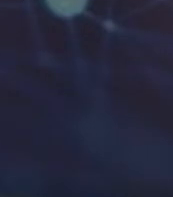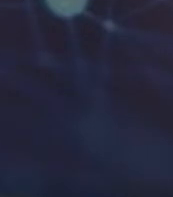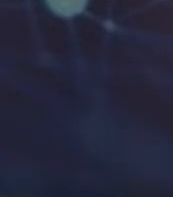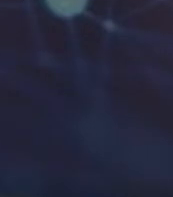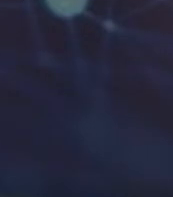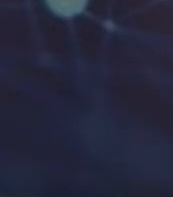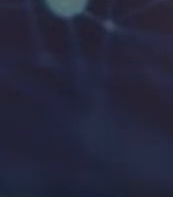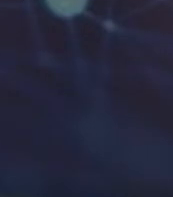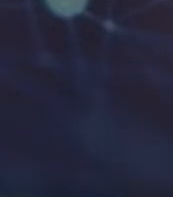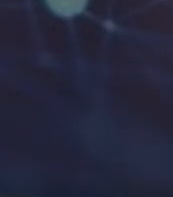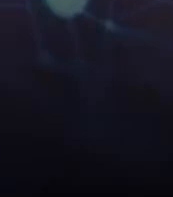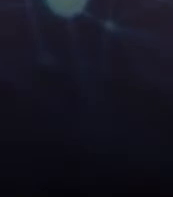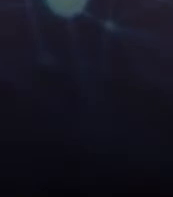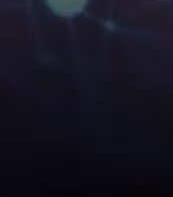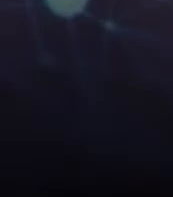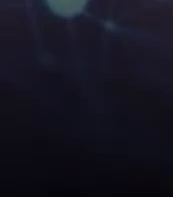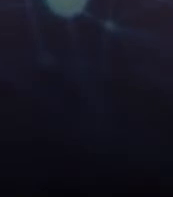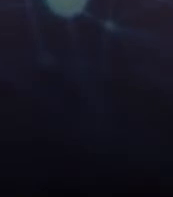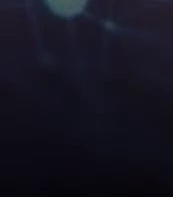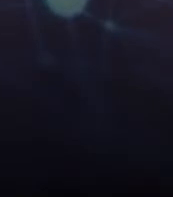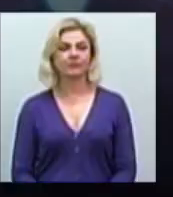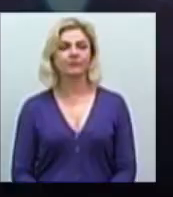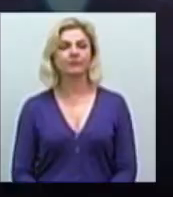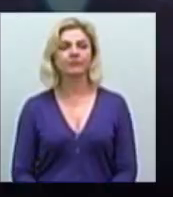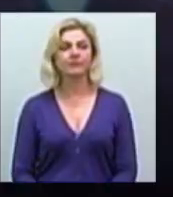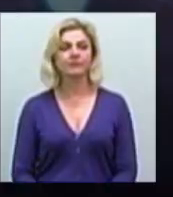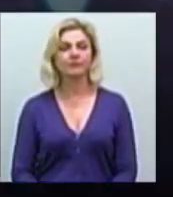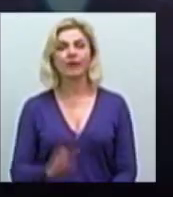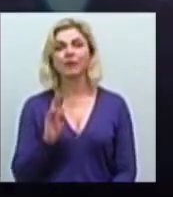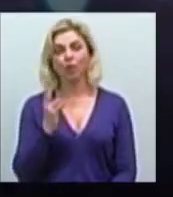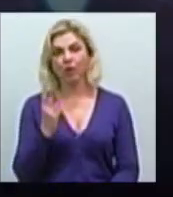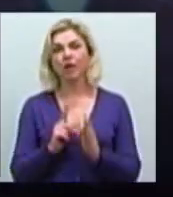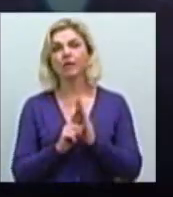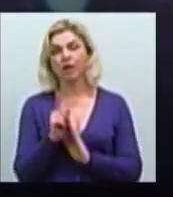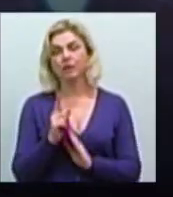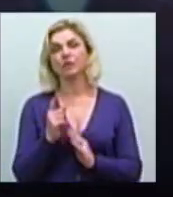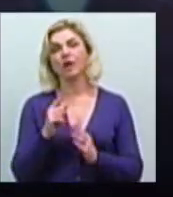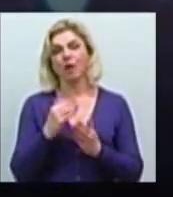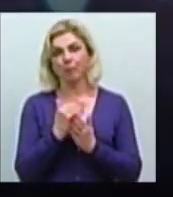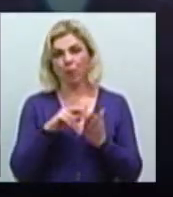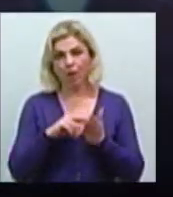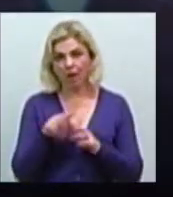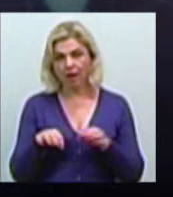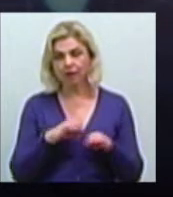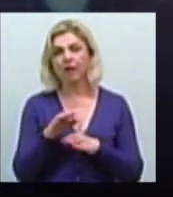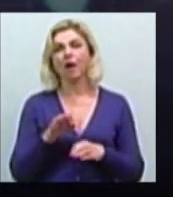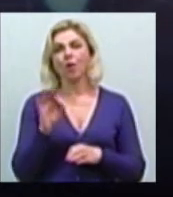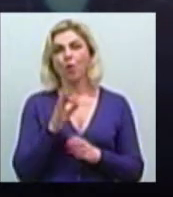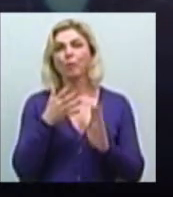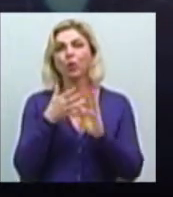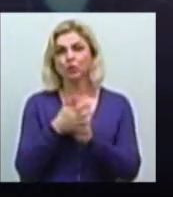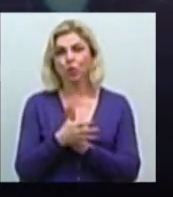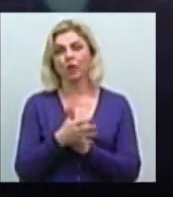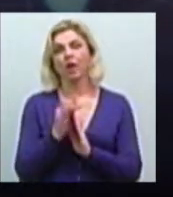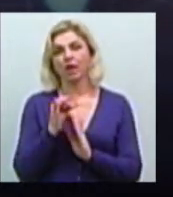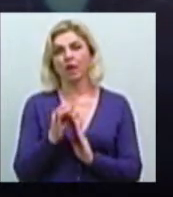Тернелисюк. В Миколаєві презентовано соціальний проєкт «Прозорі бюджети шкіл». Проєкт передбачає залучення громадян, насамперед батьків,